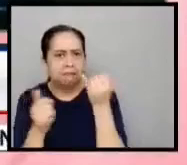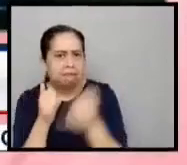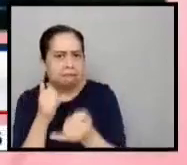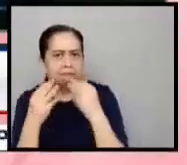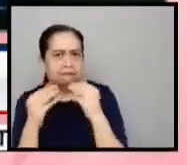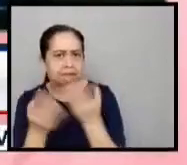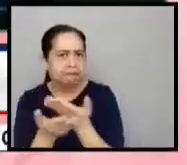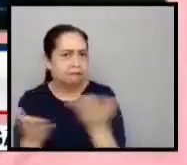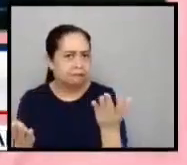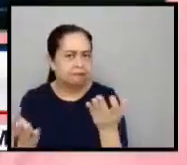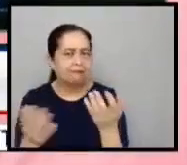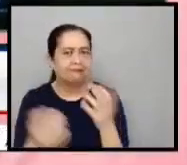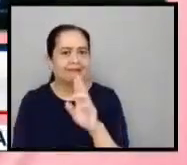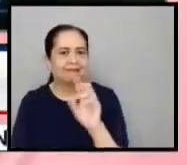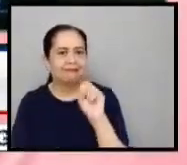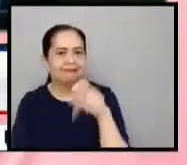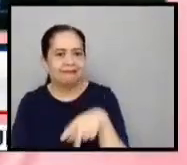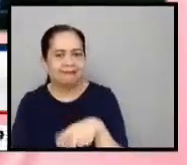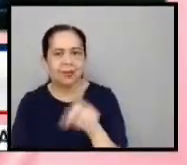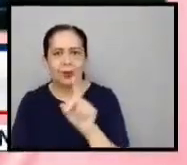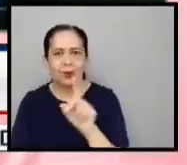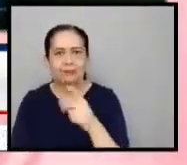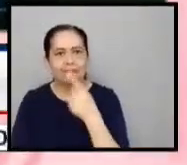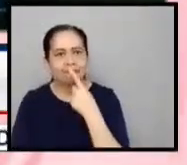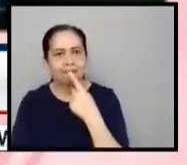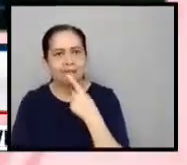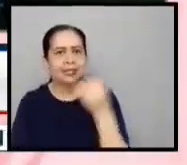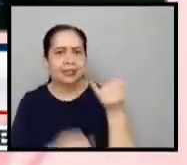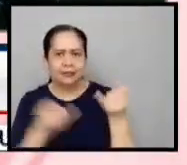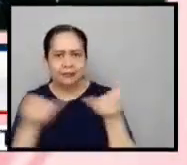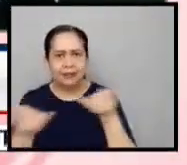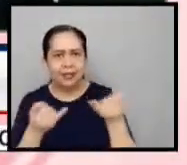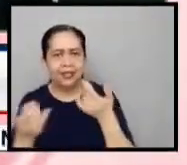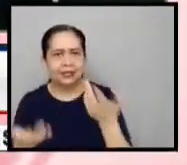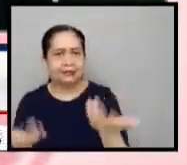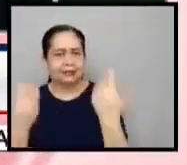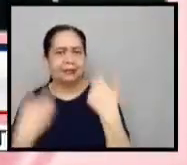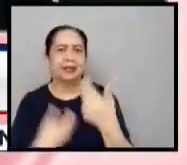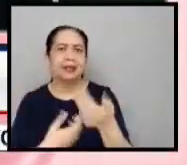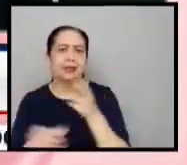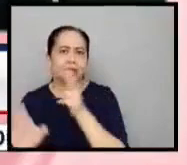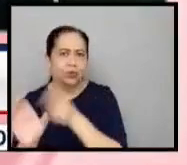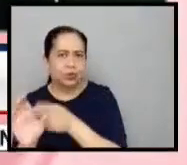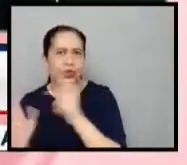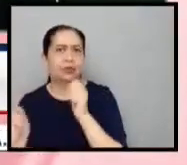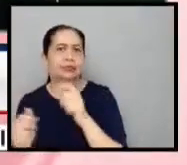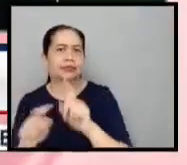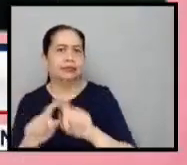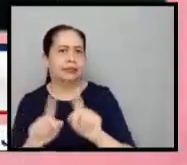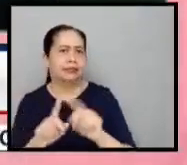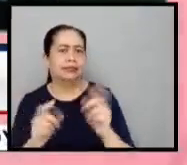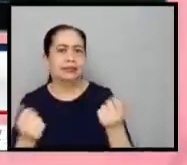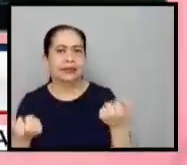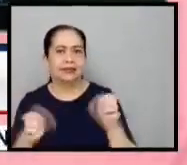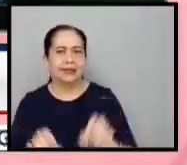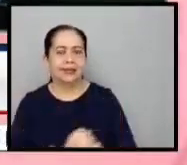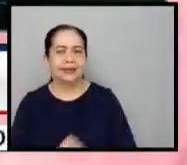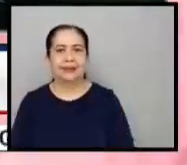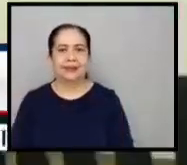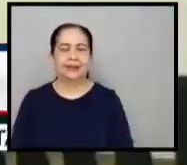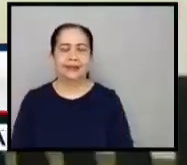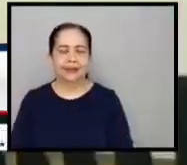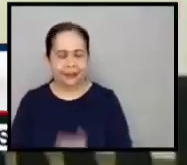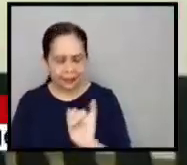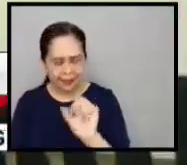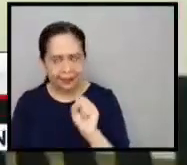ating mga ka-RSP and invite them also to support and participate po sa inyong mga upcoming events po. Yes, maraming salamat